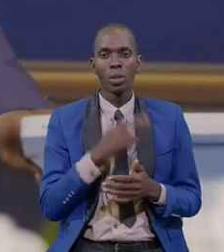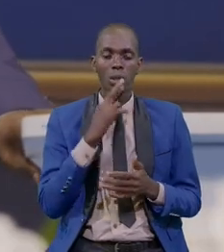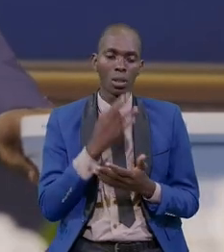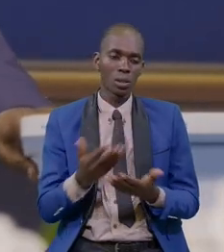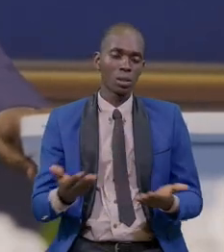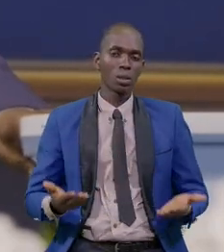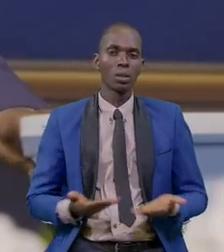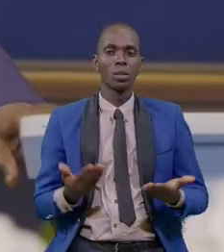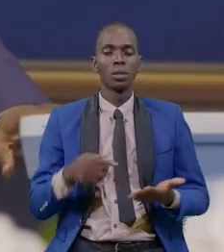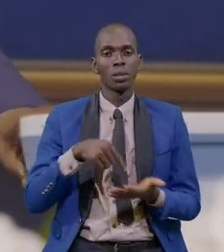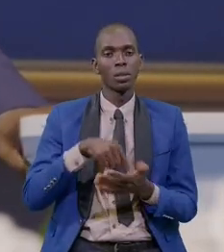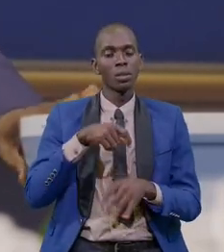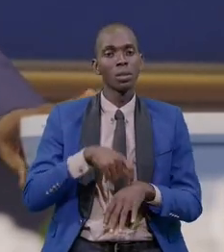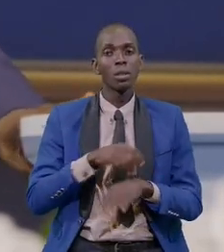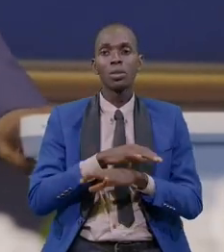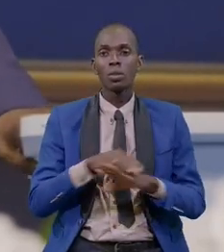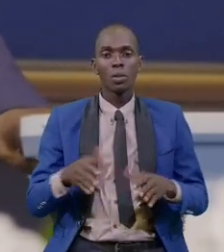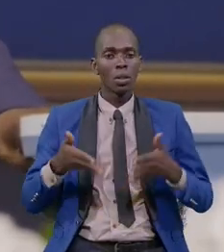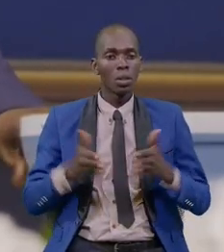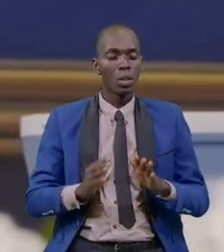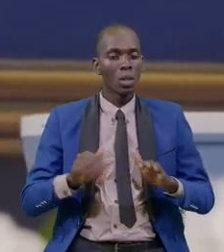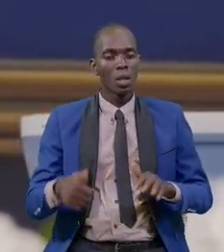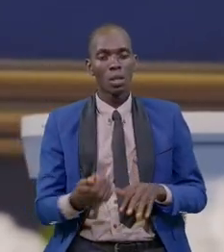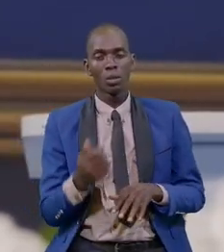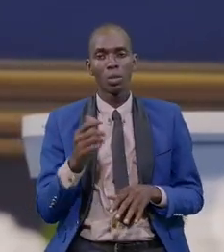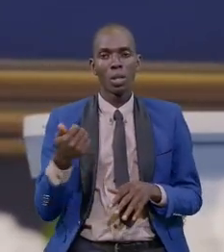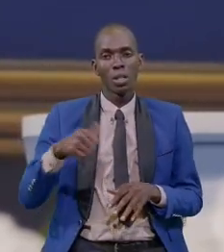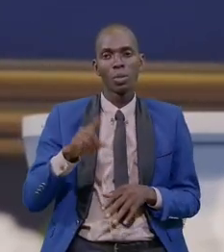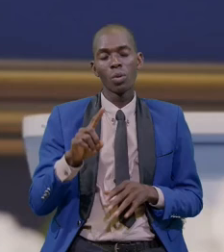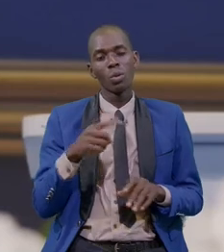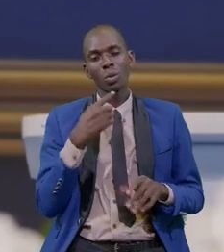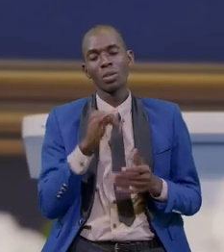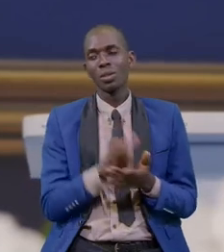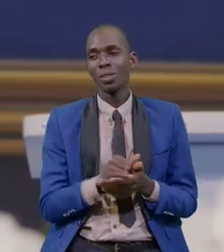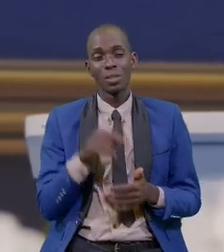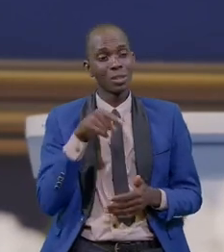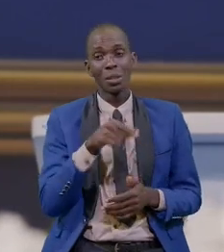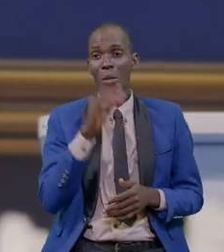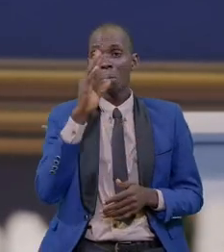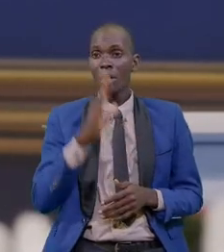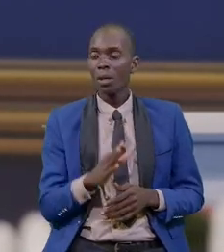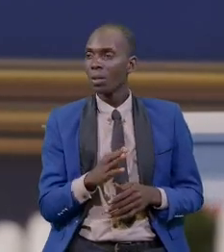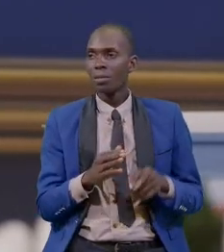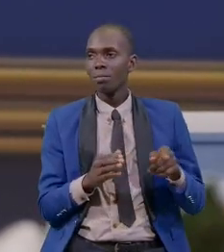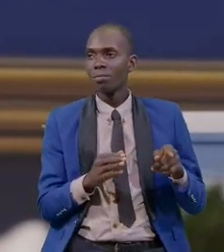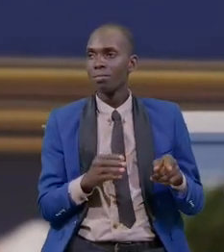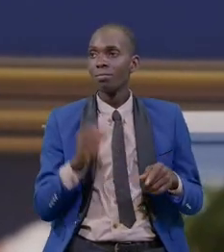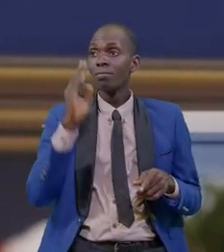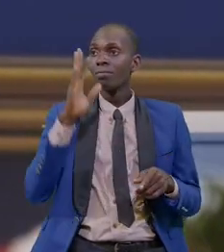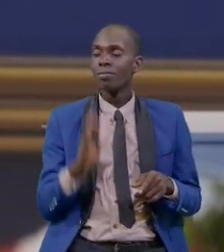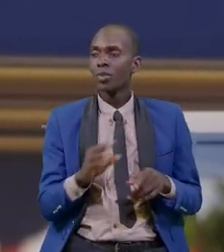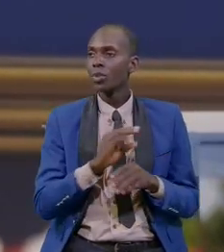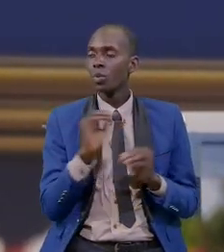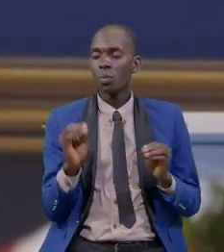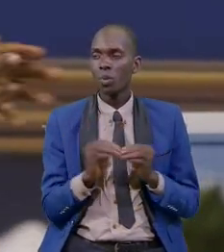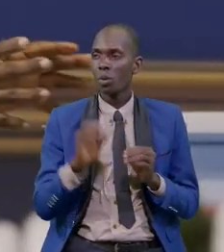week-end. Et ne permettez à personne de partir pour dire « Je suis sauvé, pasteur, il n'y a pas de... le pasteur ne prêche plus l'évangile. » Qui t'a